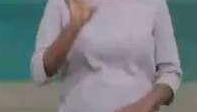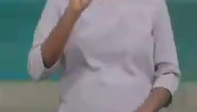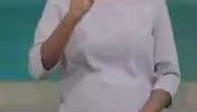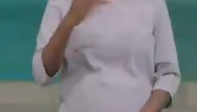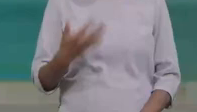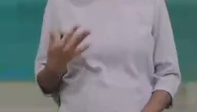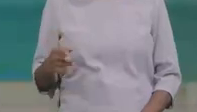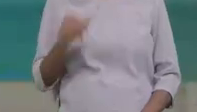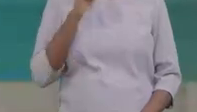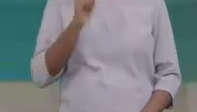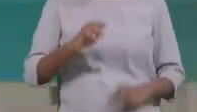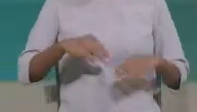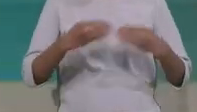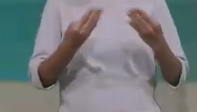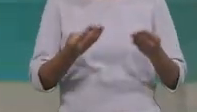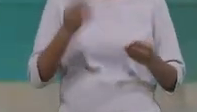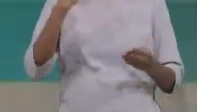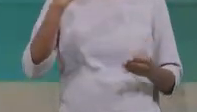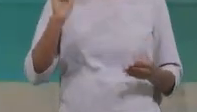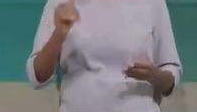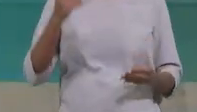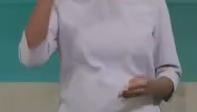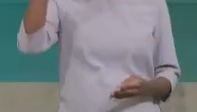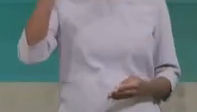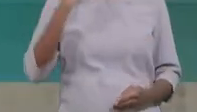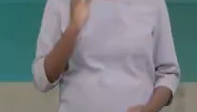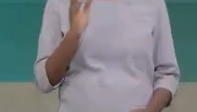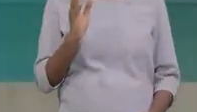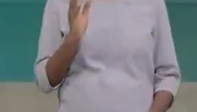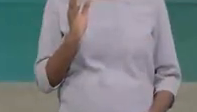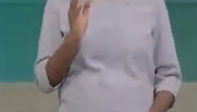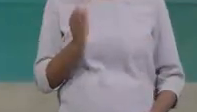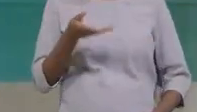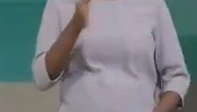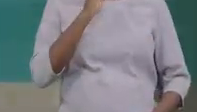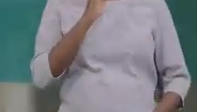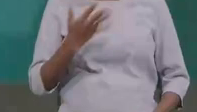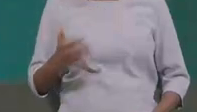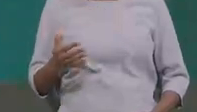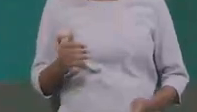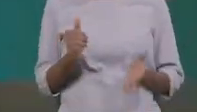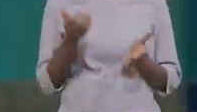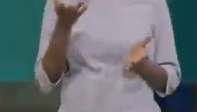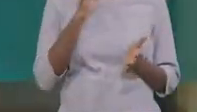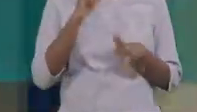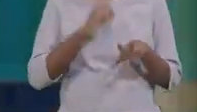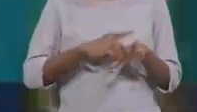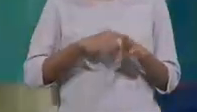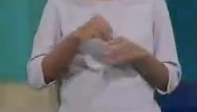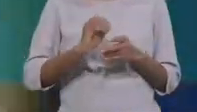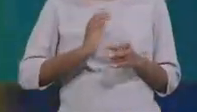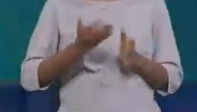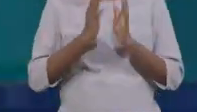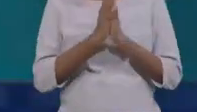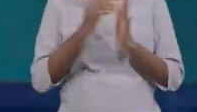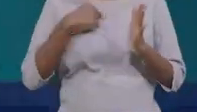Deuxièmement, abandonner les sept choses que Dieu n'a pas données. Il y a des choses, parfois dans